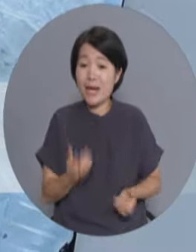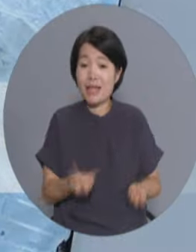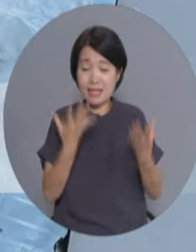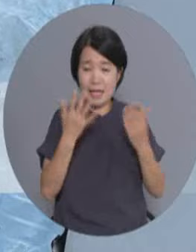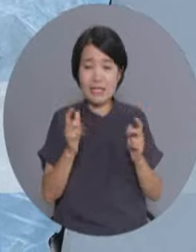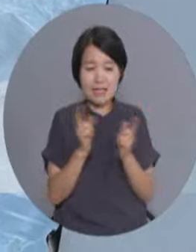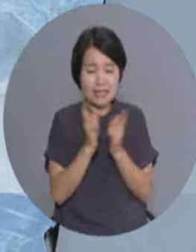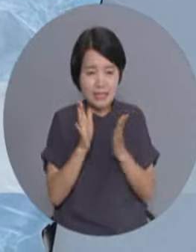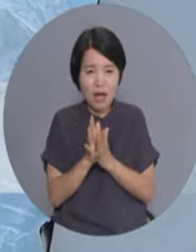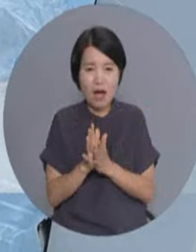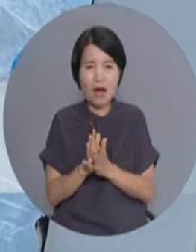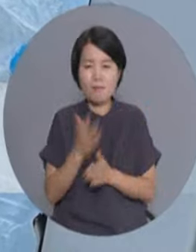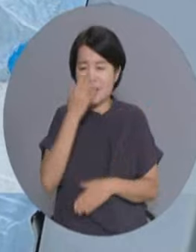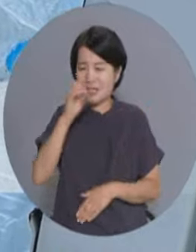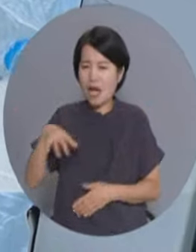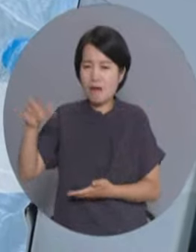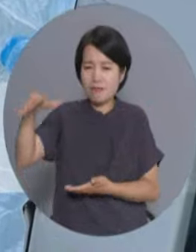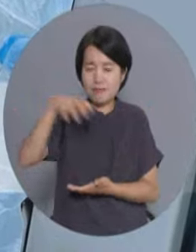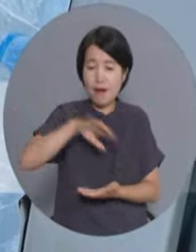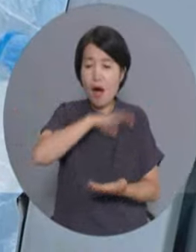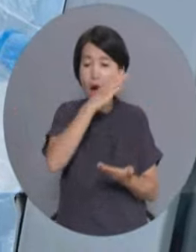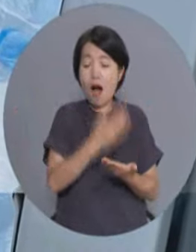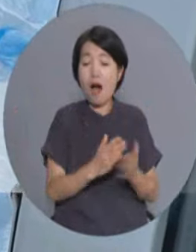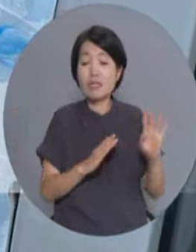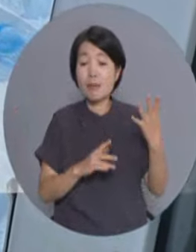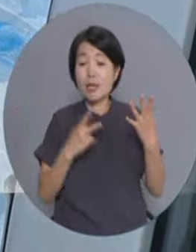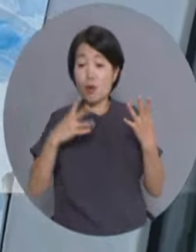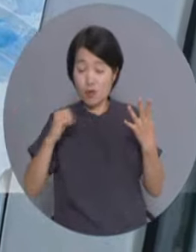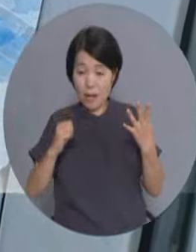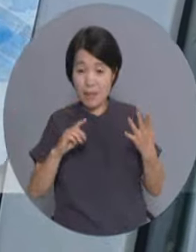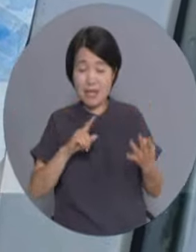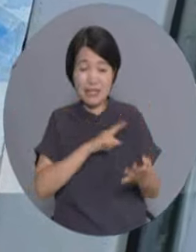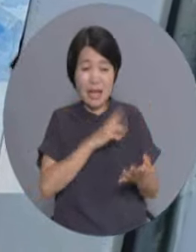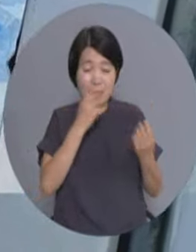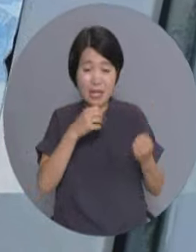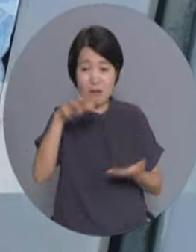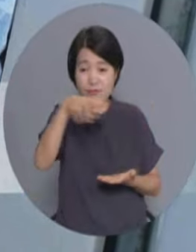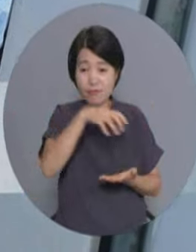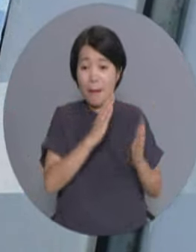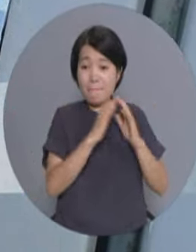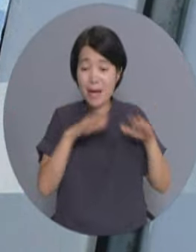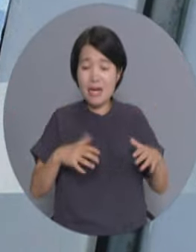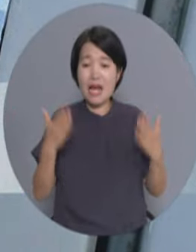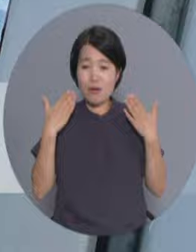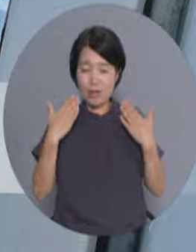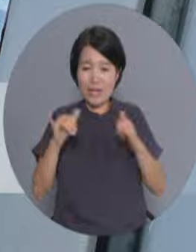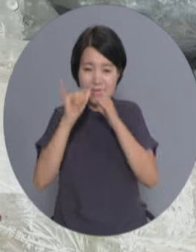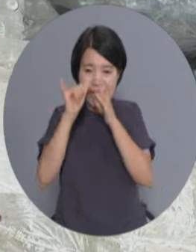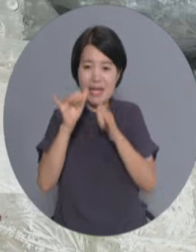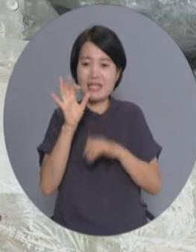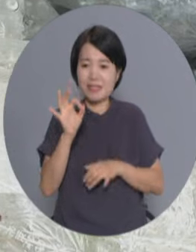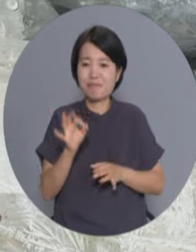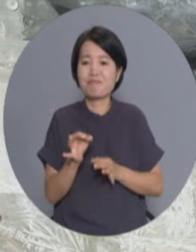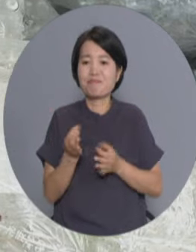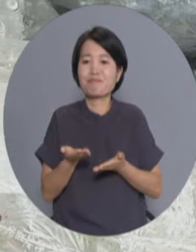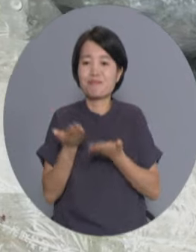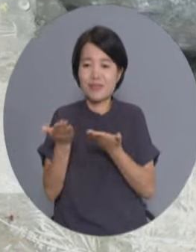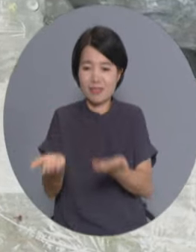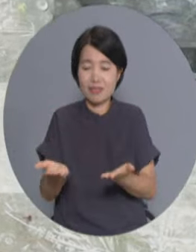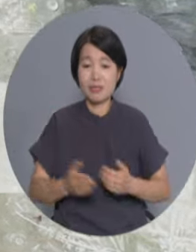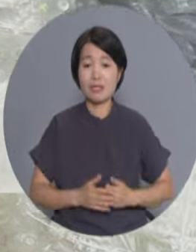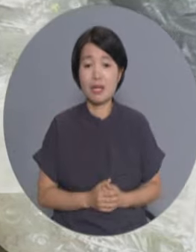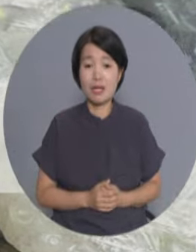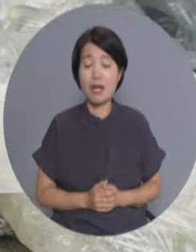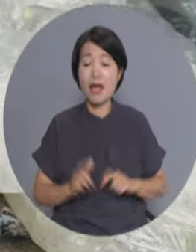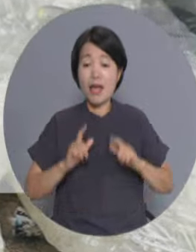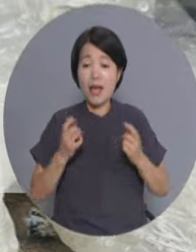직접 농촌 쓰레기 400kg을 모았고 가장 많이 수거한 마을과 학교에겐 시상금도 전달됐습니다.